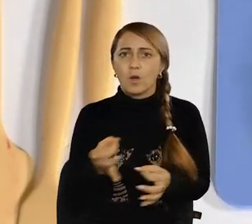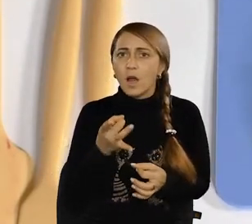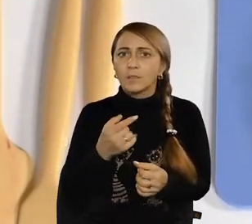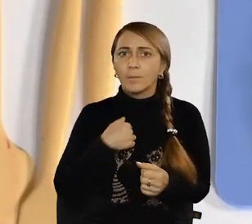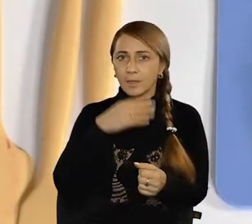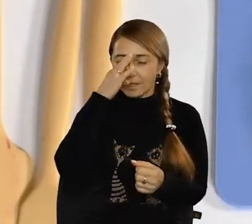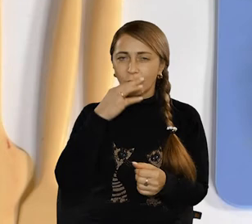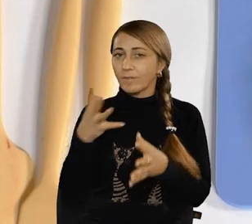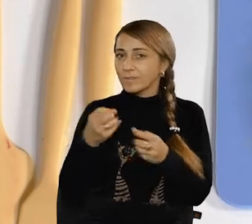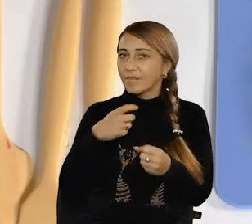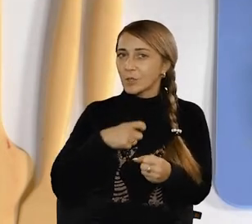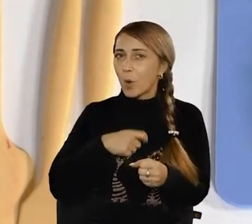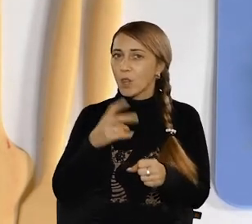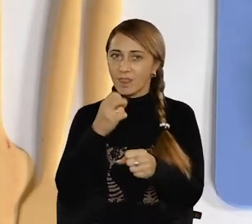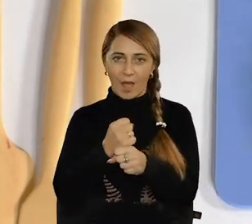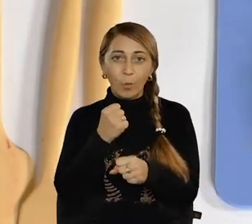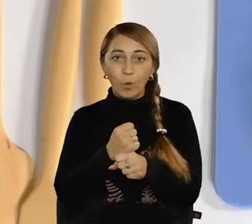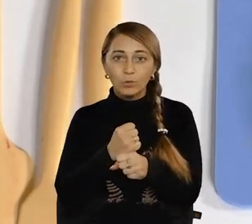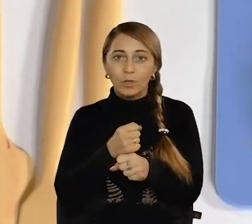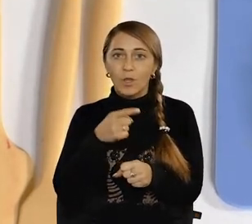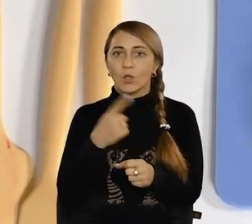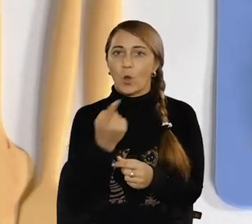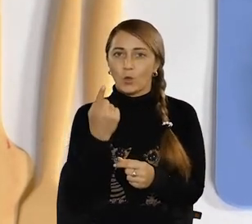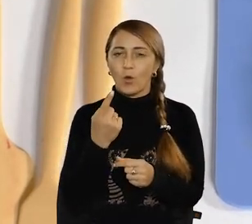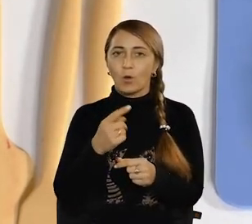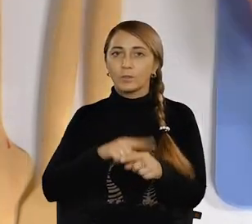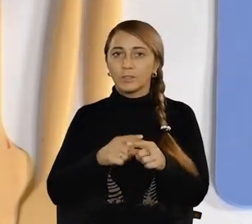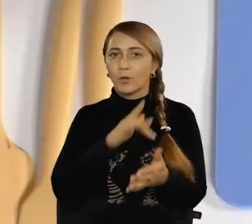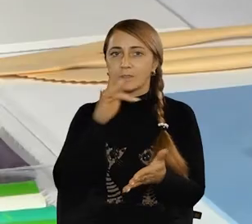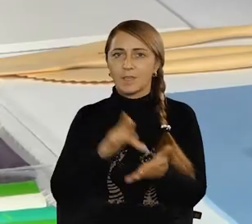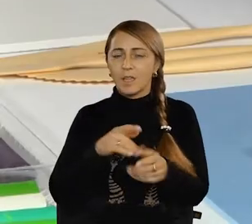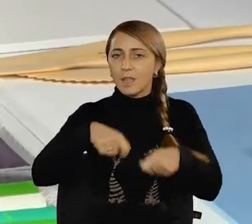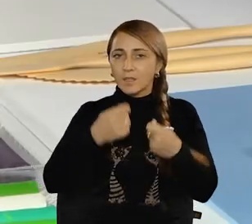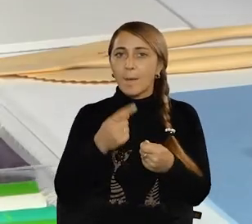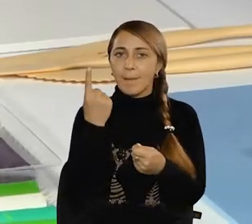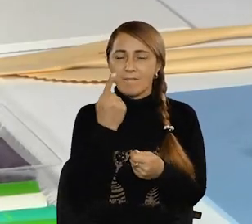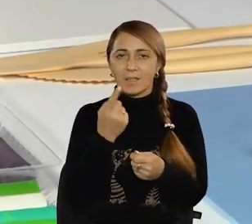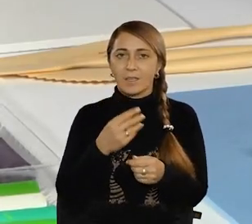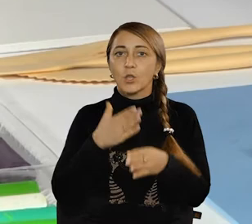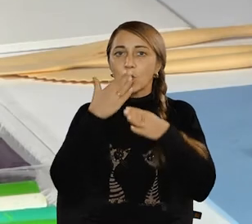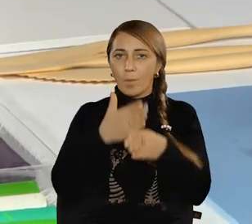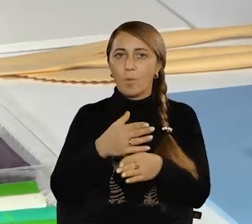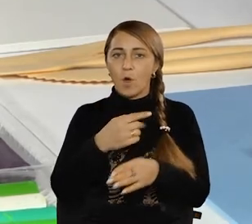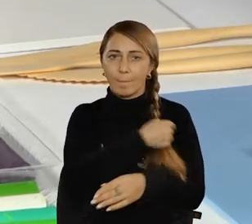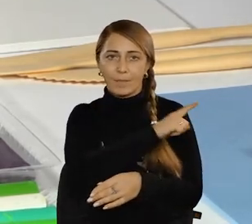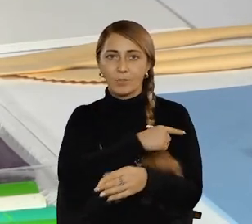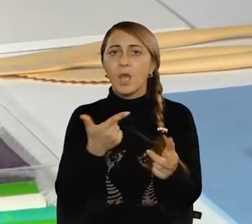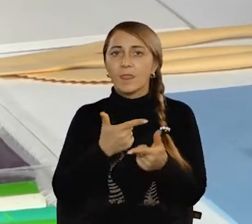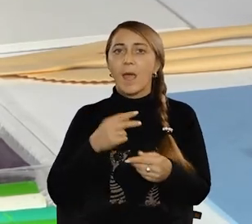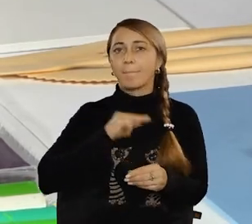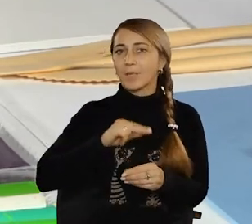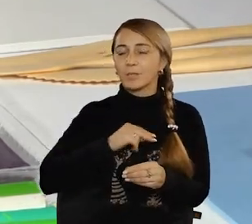мене тато узяв із собою на роботу до одного із центрів надання первинної медичної допомоги, де